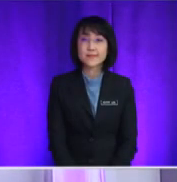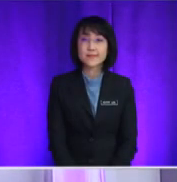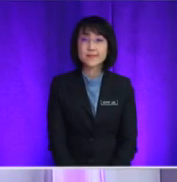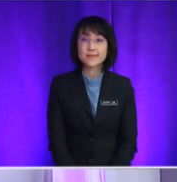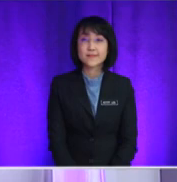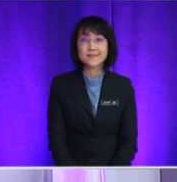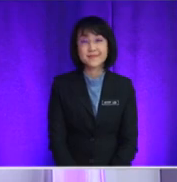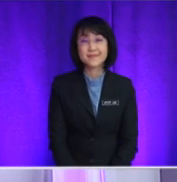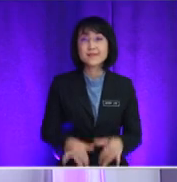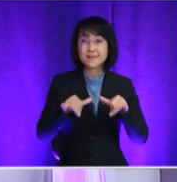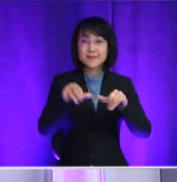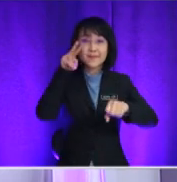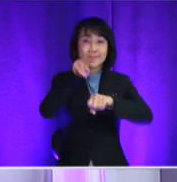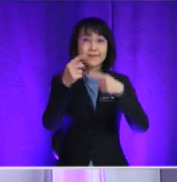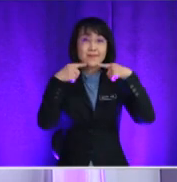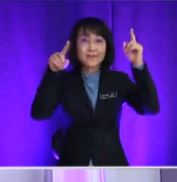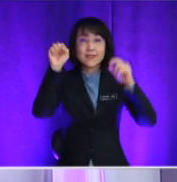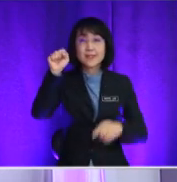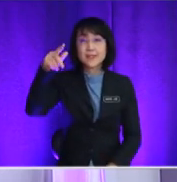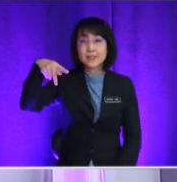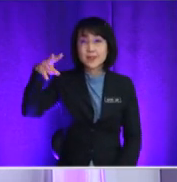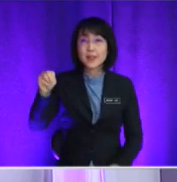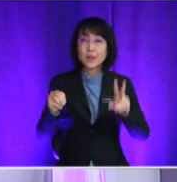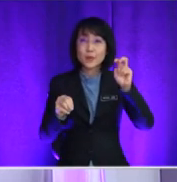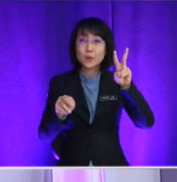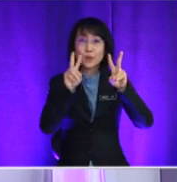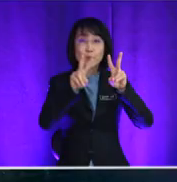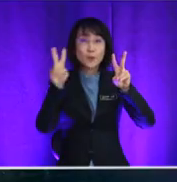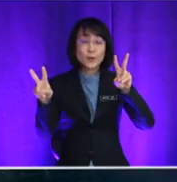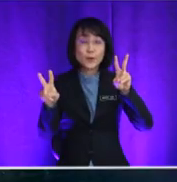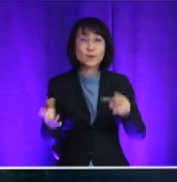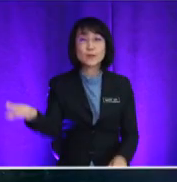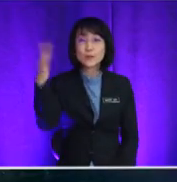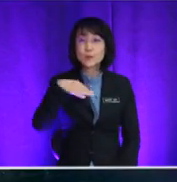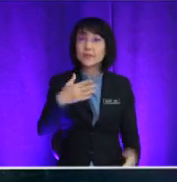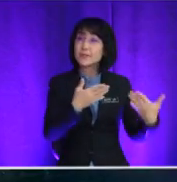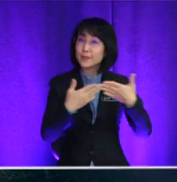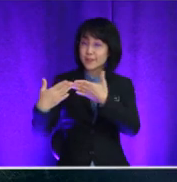masih menonton sukses SPM 2022 jam kita tanam